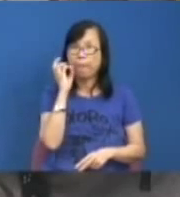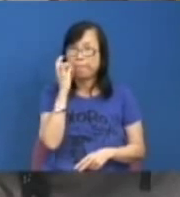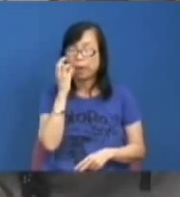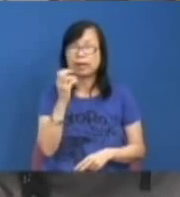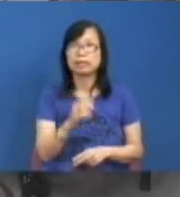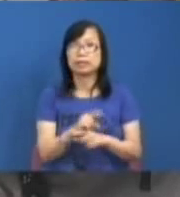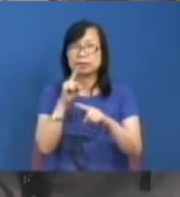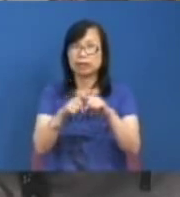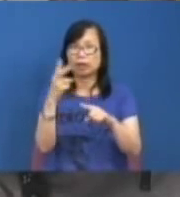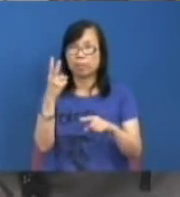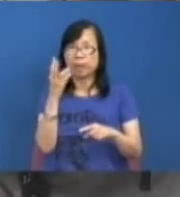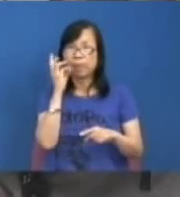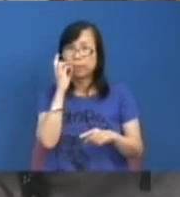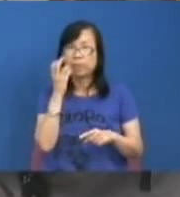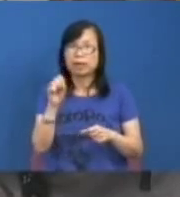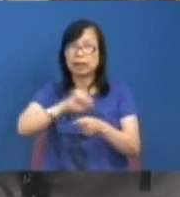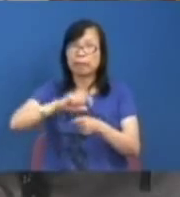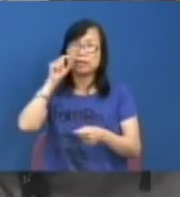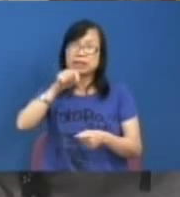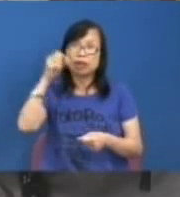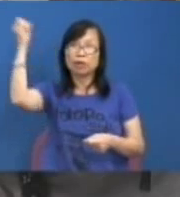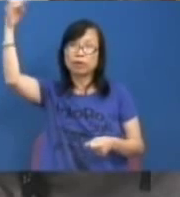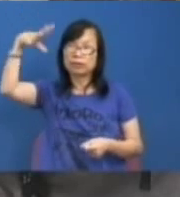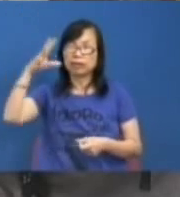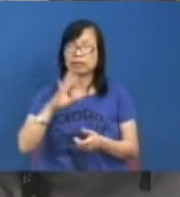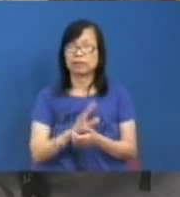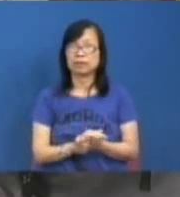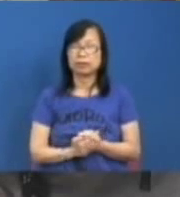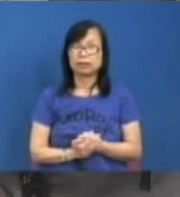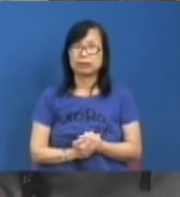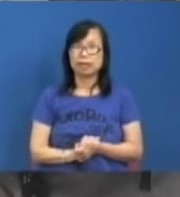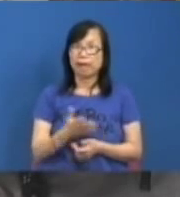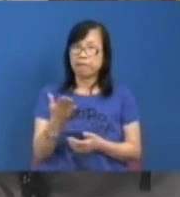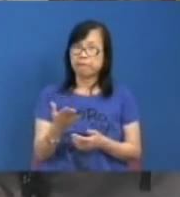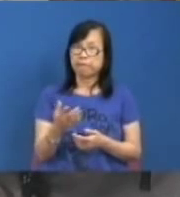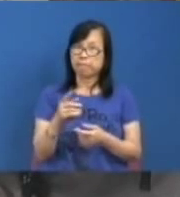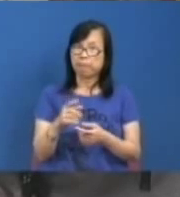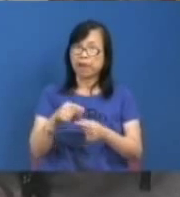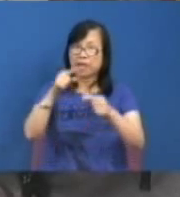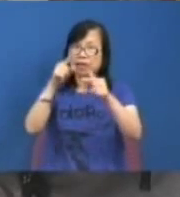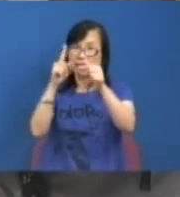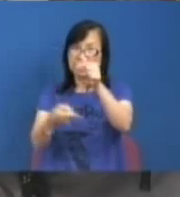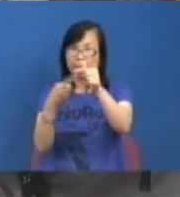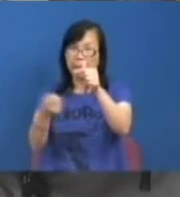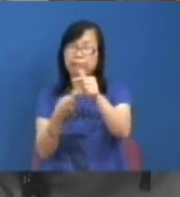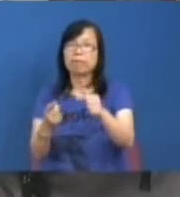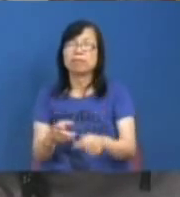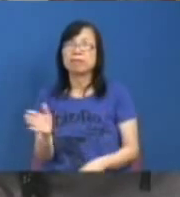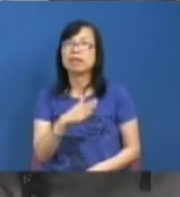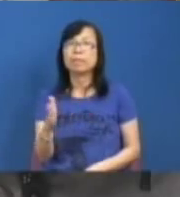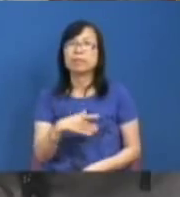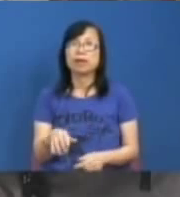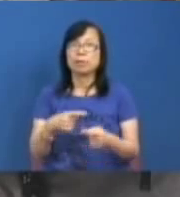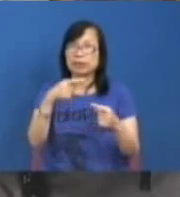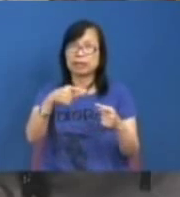深，咁啊再加埋紫外光燈，其實大約嗰個嘅費用咧係10万元到啦，啊或者至